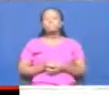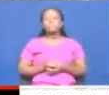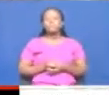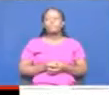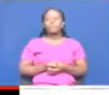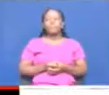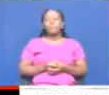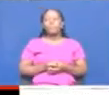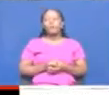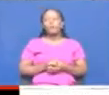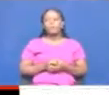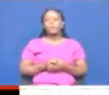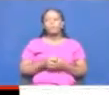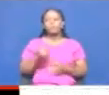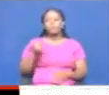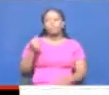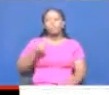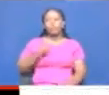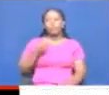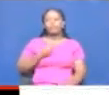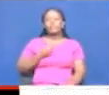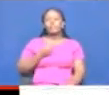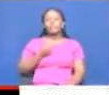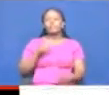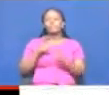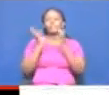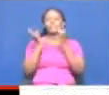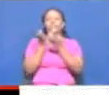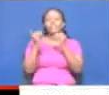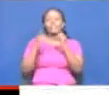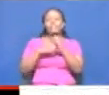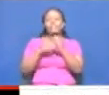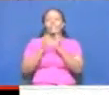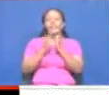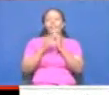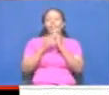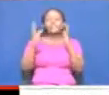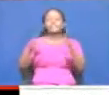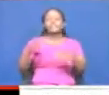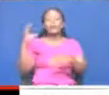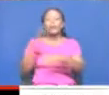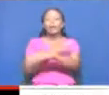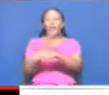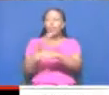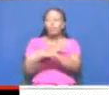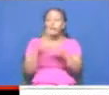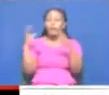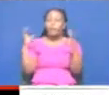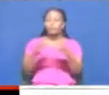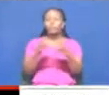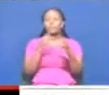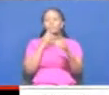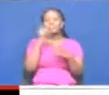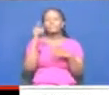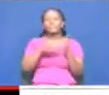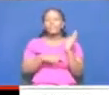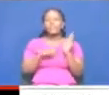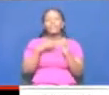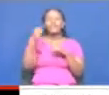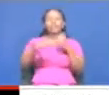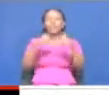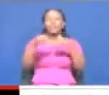Charity wa Mboi, mwanafunzi wa grade ya 6 na kiongozi wa kundi la muziki la shule hii, anadhibitisha wamekuwa wakifurahia